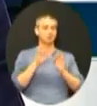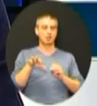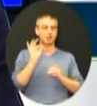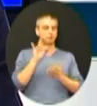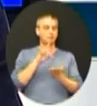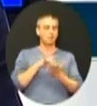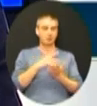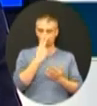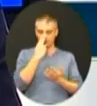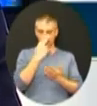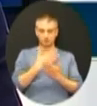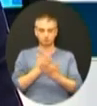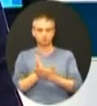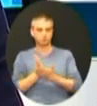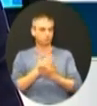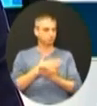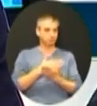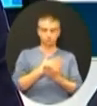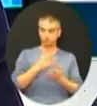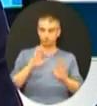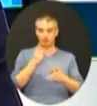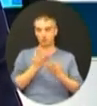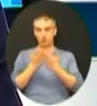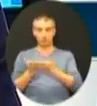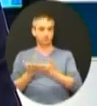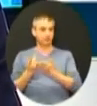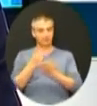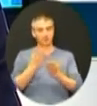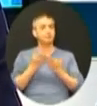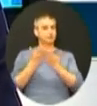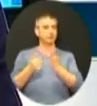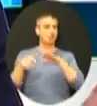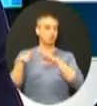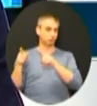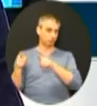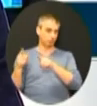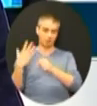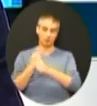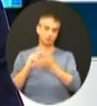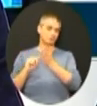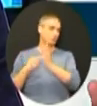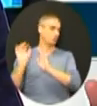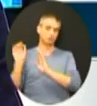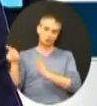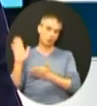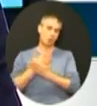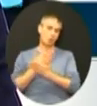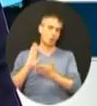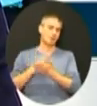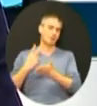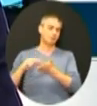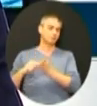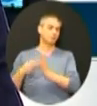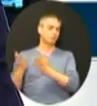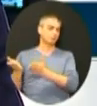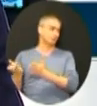למצוא את המקום ולנסות לנוות מה גם אתה עוזר אתה מסייע לראש הממשלה להגשים את מטרותיו כי בסוף הוא קובע מדיניות